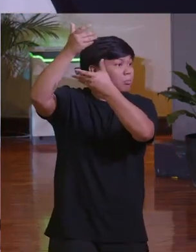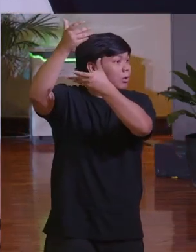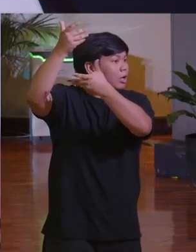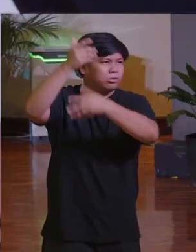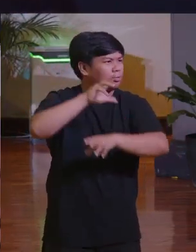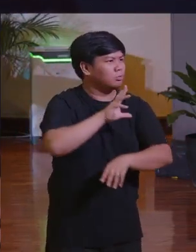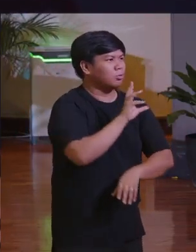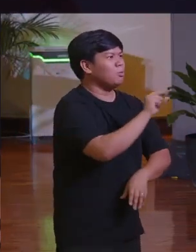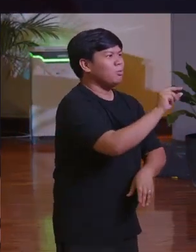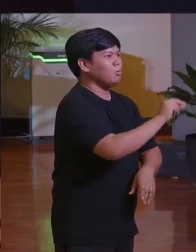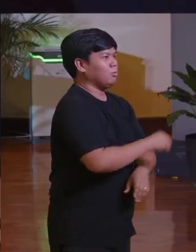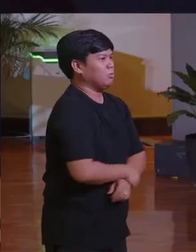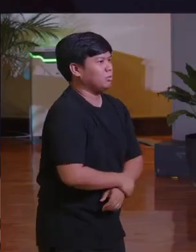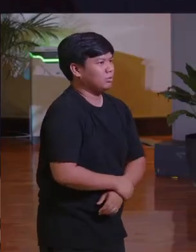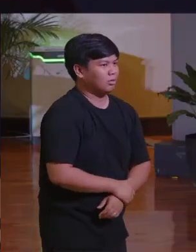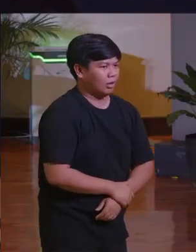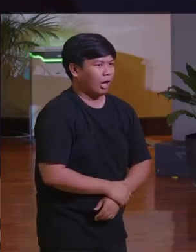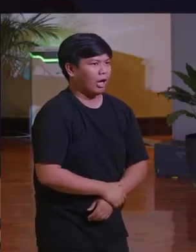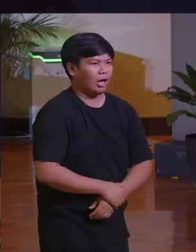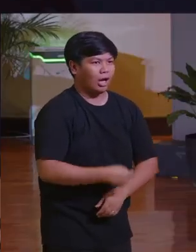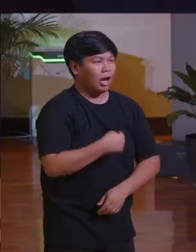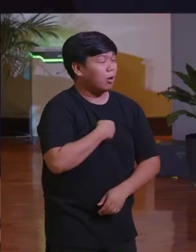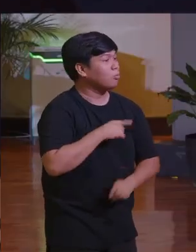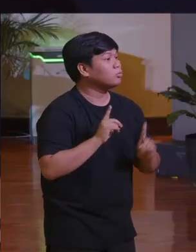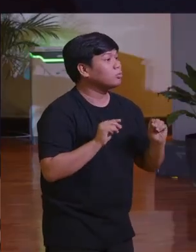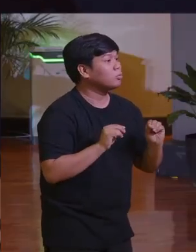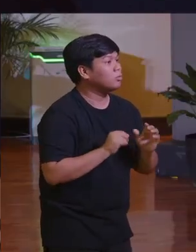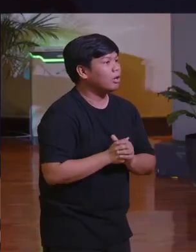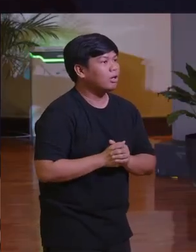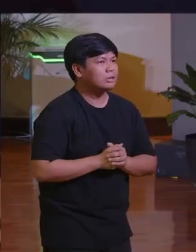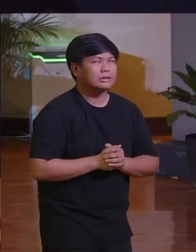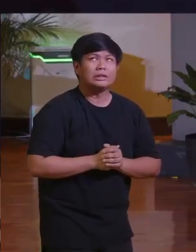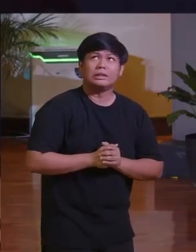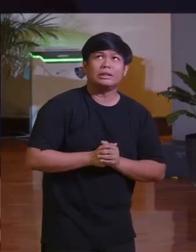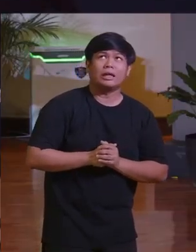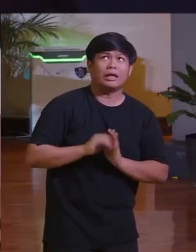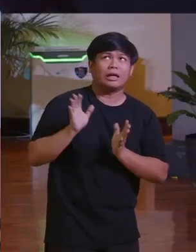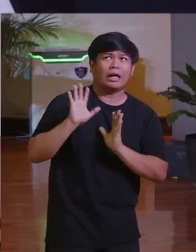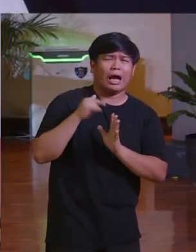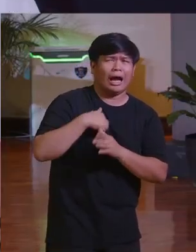ang ating pinupuntahan yung pinakamalayo sa Diyos.